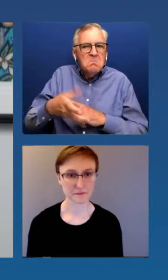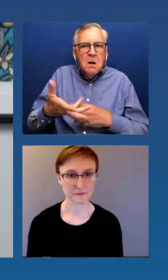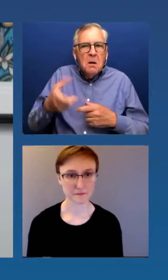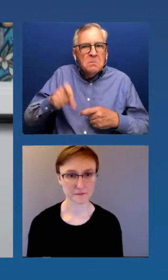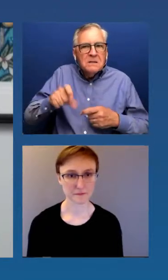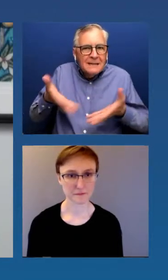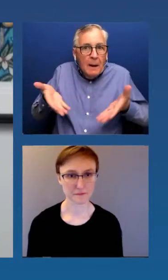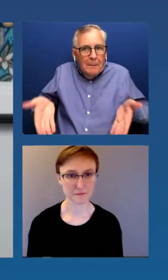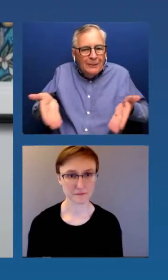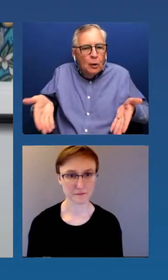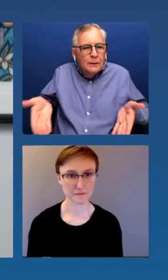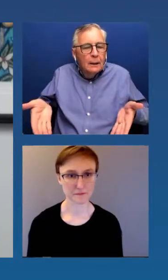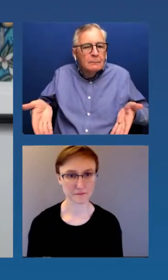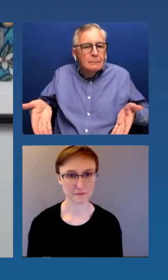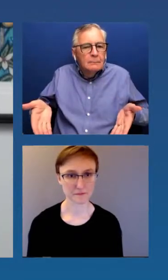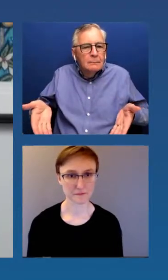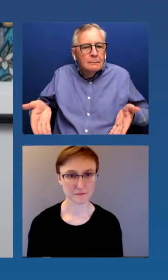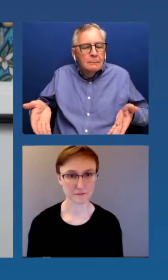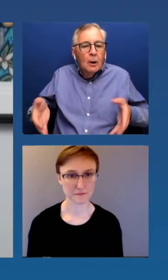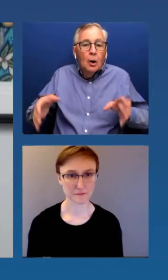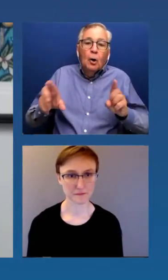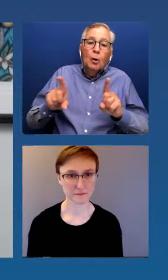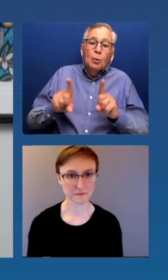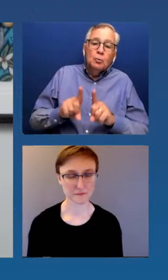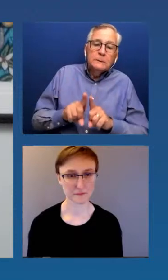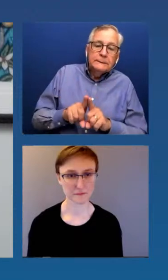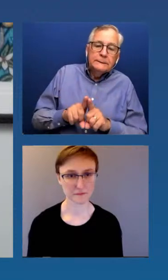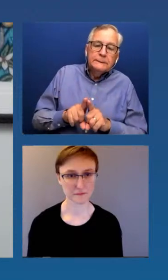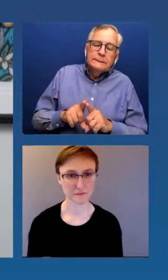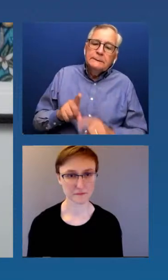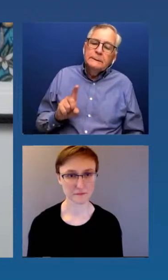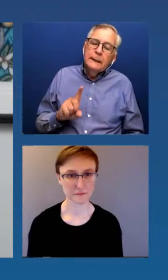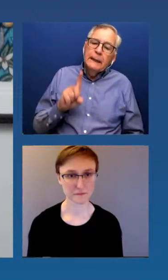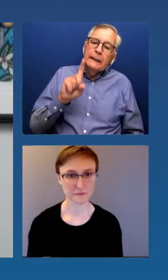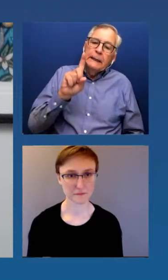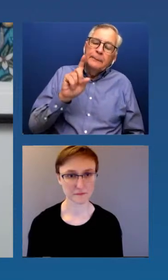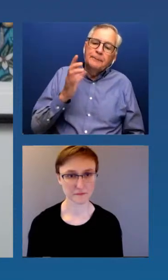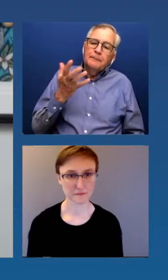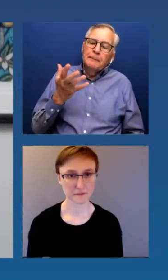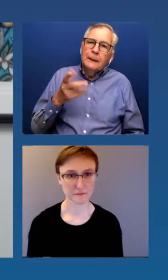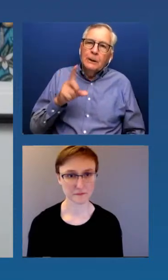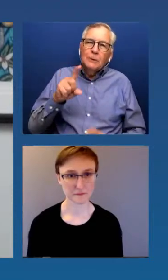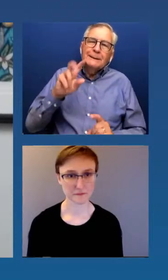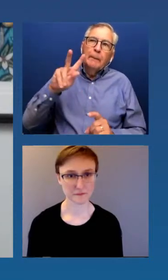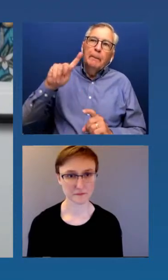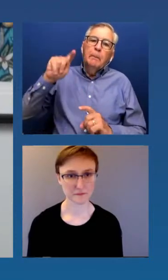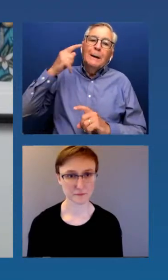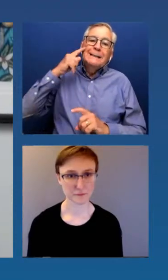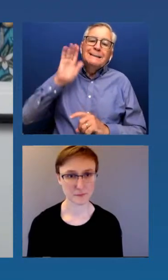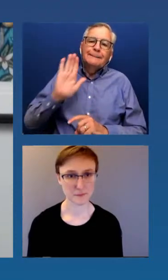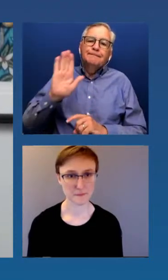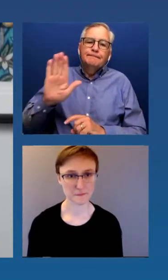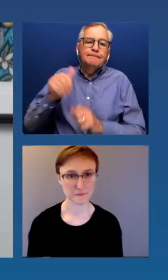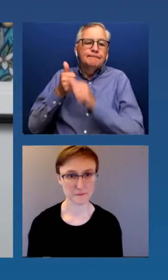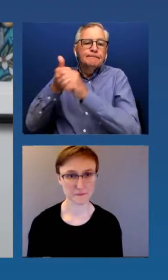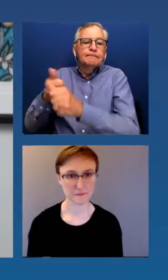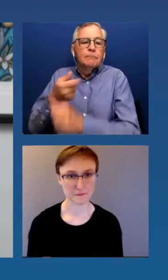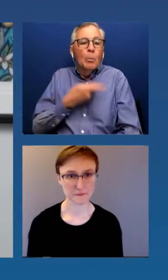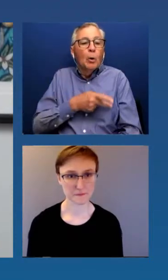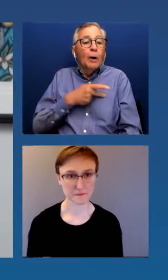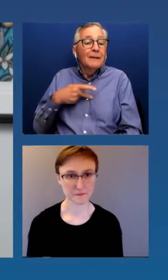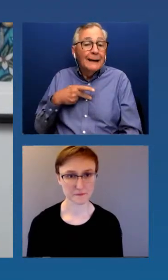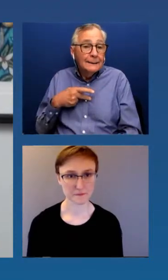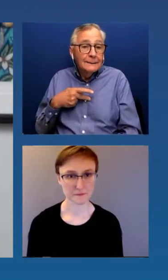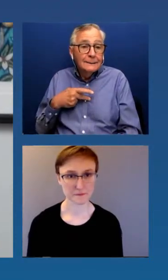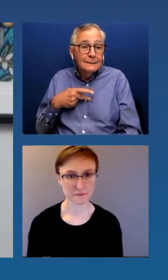moment. C'est aussi une question de la politique de la province. Nous sommes